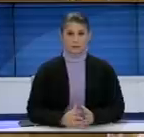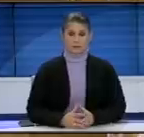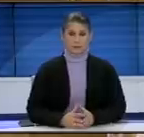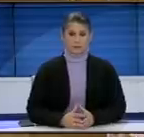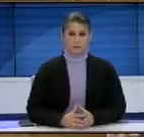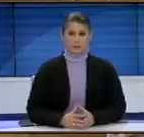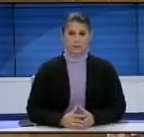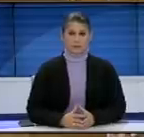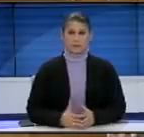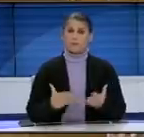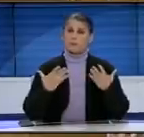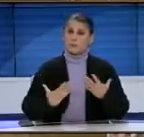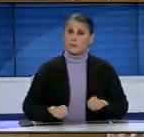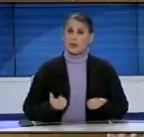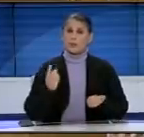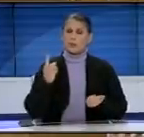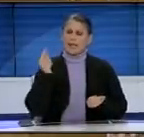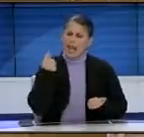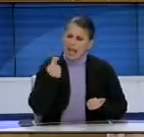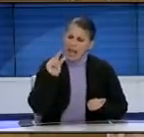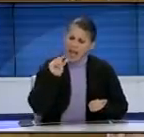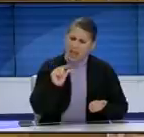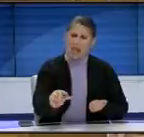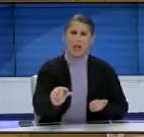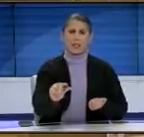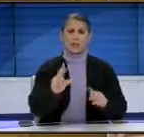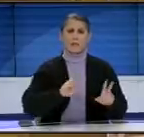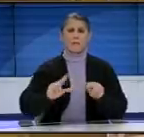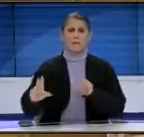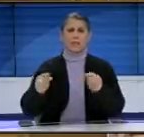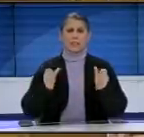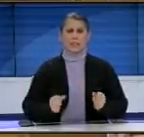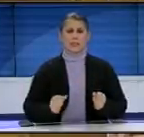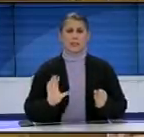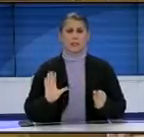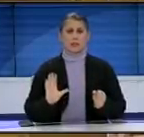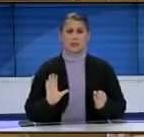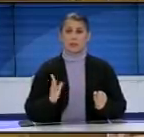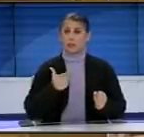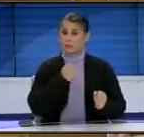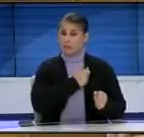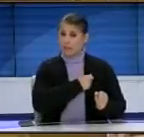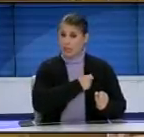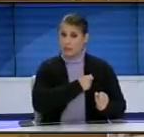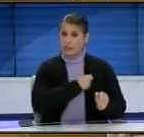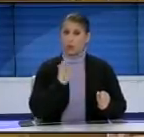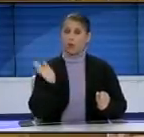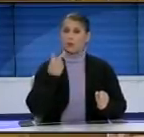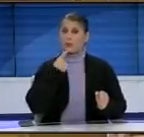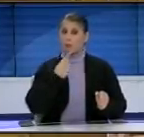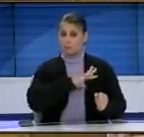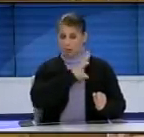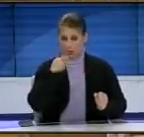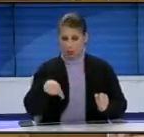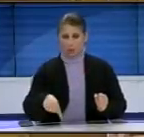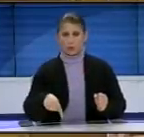ώστε να έχουμε, όπως είπα, ένα μίνιμουμ κοινής τάσης. Διότι πιστεύω ότι τα όσα έχω πει ως